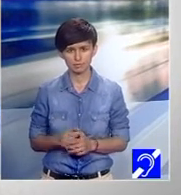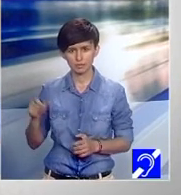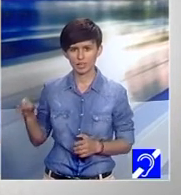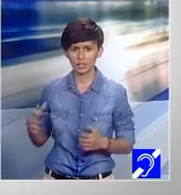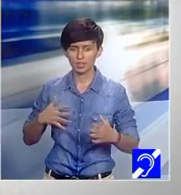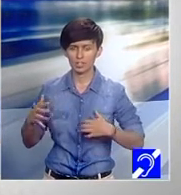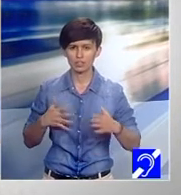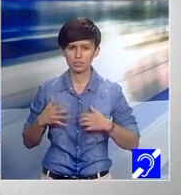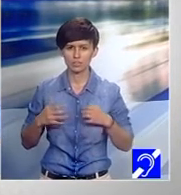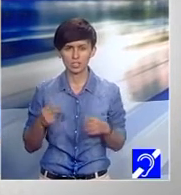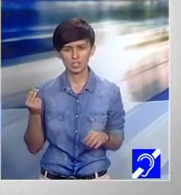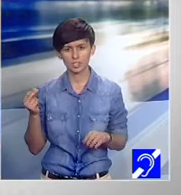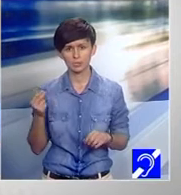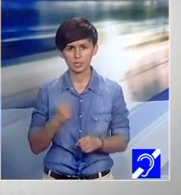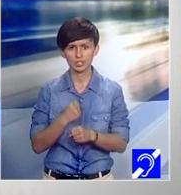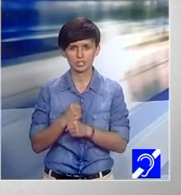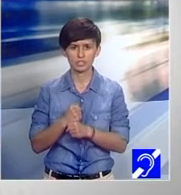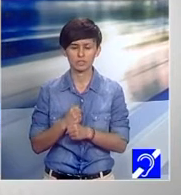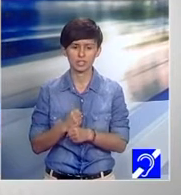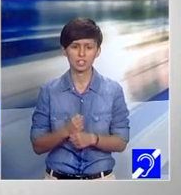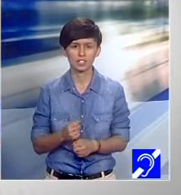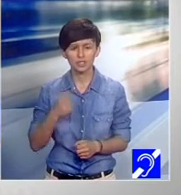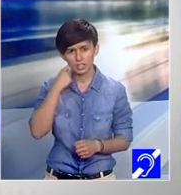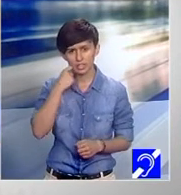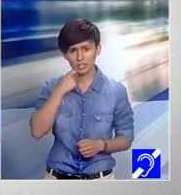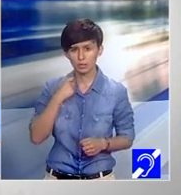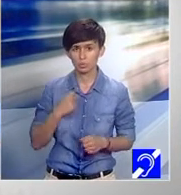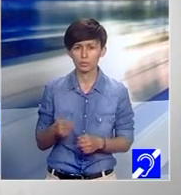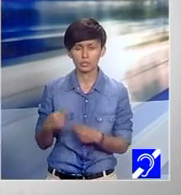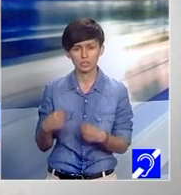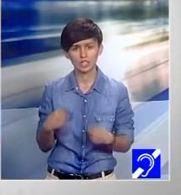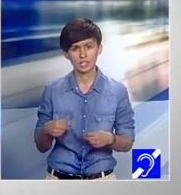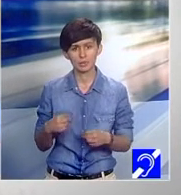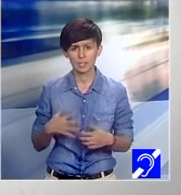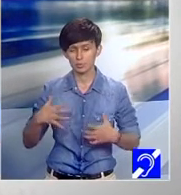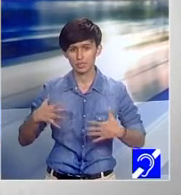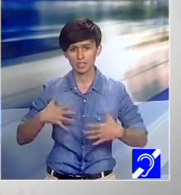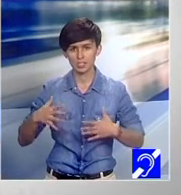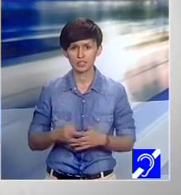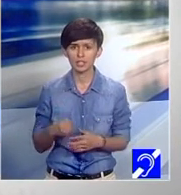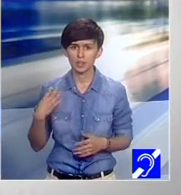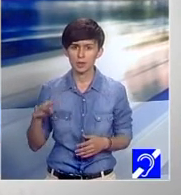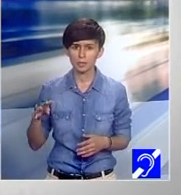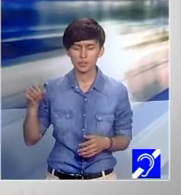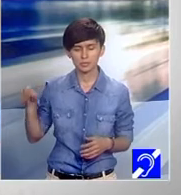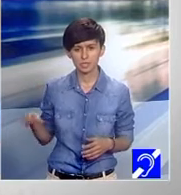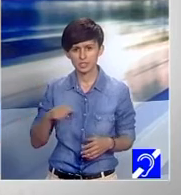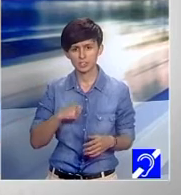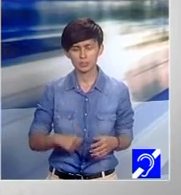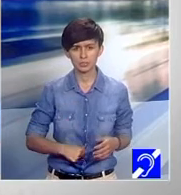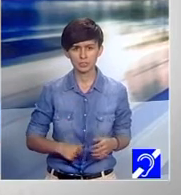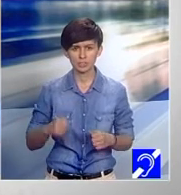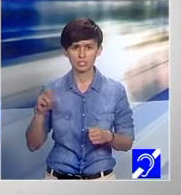independent desfășoară la Cluj un program de terapie prin artă, 14 profesioniști și 20 de